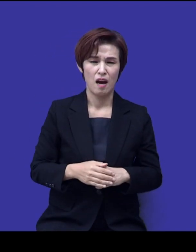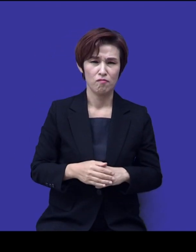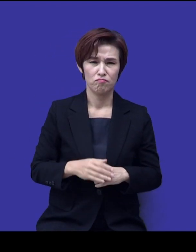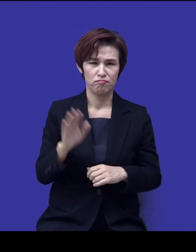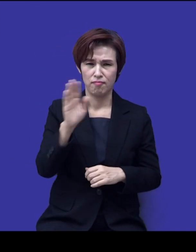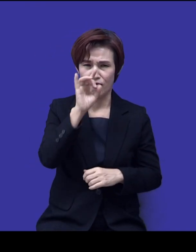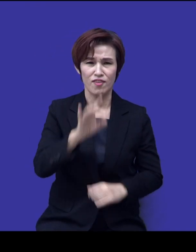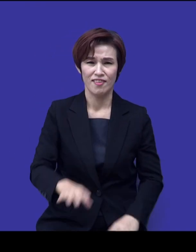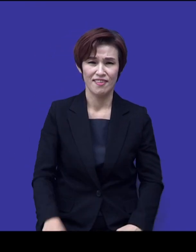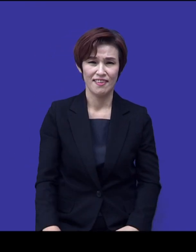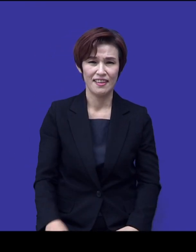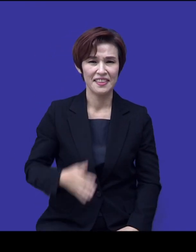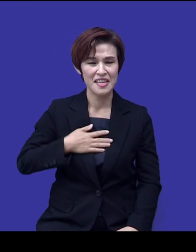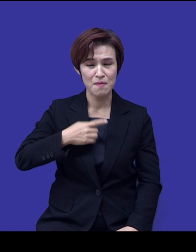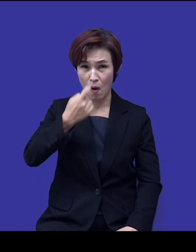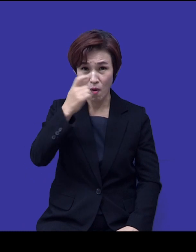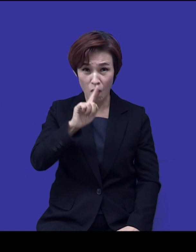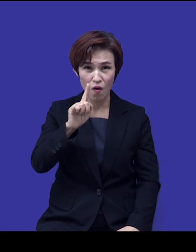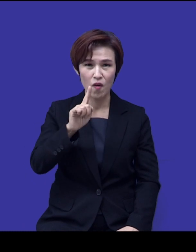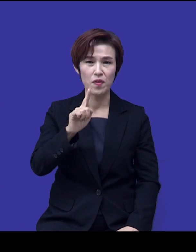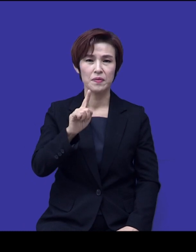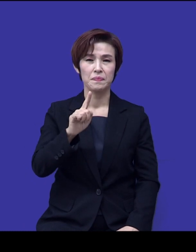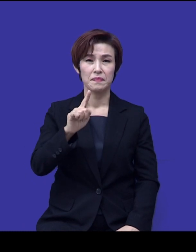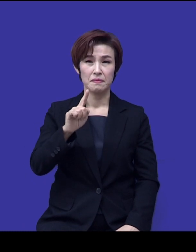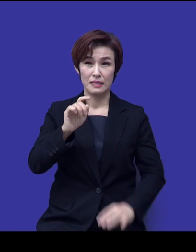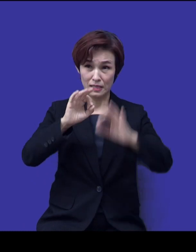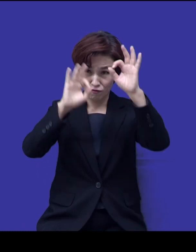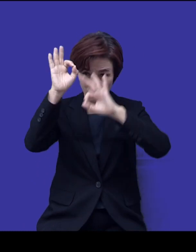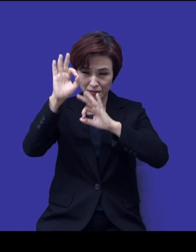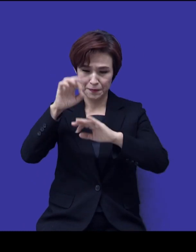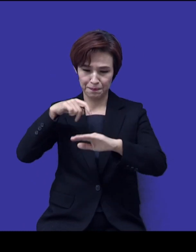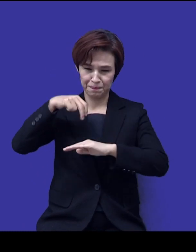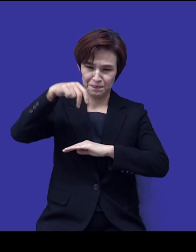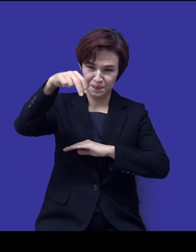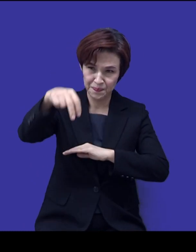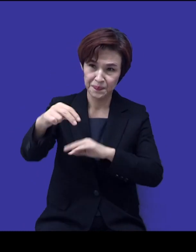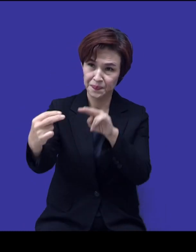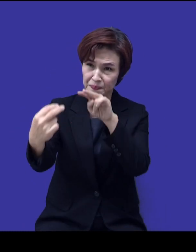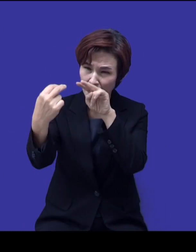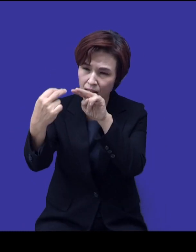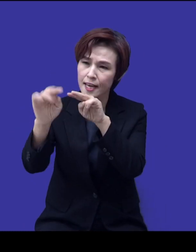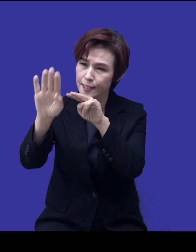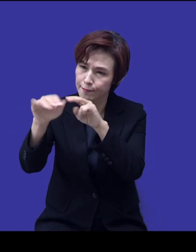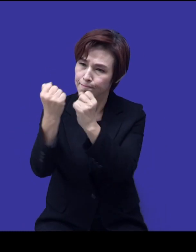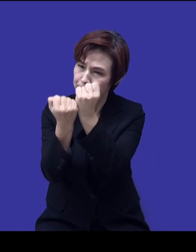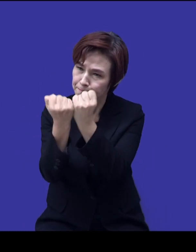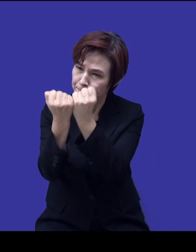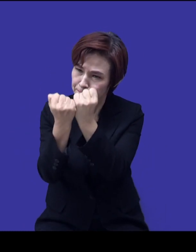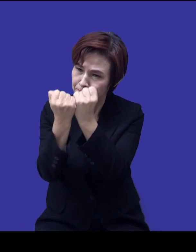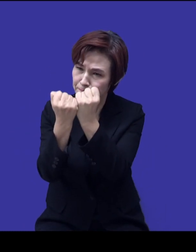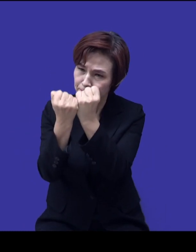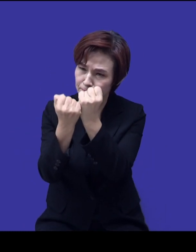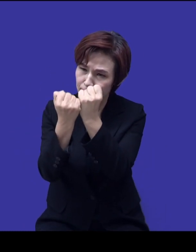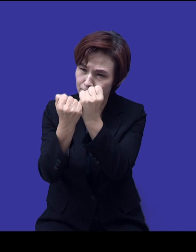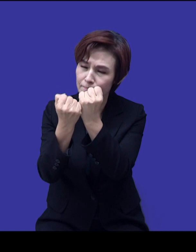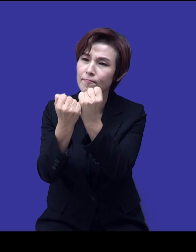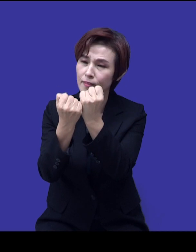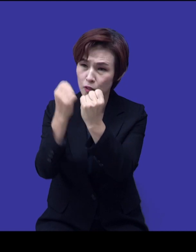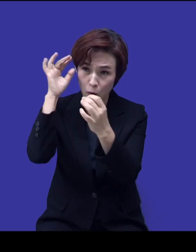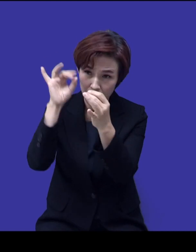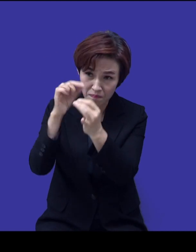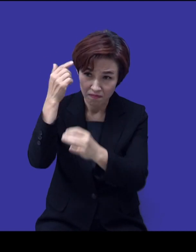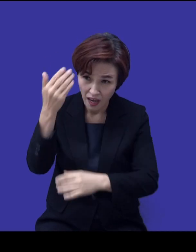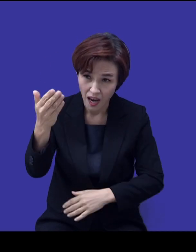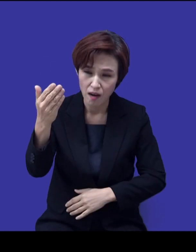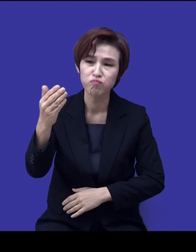저 배웠거든요. 네. NG가 나면 그 연기자 앞에 가서 눈을 마주 보면서 이렇게 이렇게 해줬으면 좋겠어요.